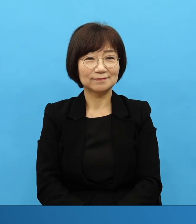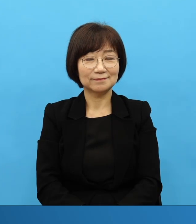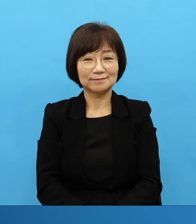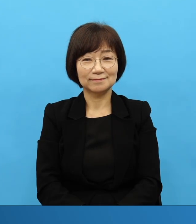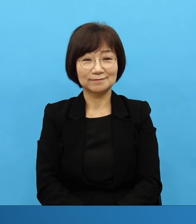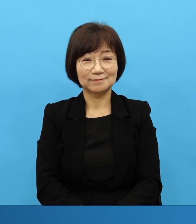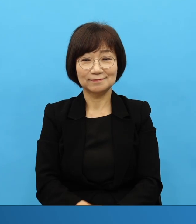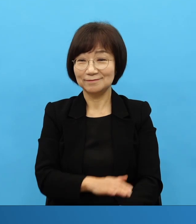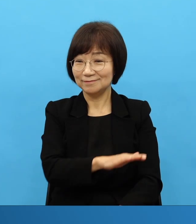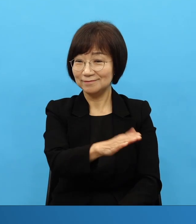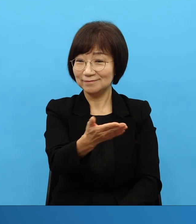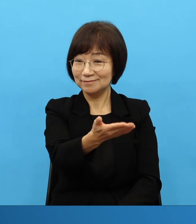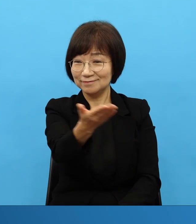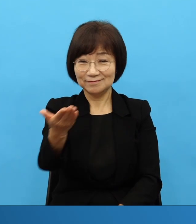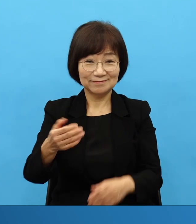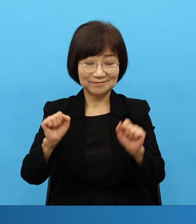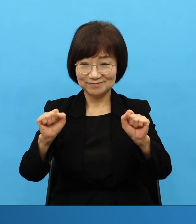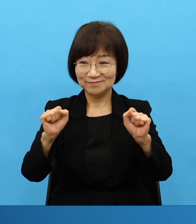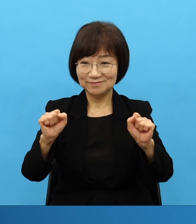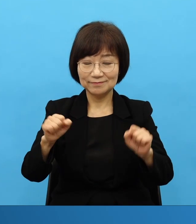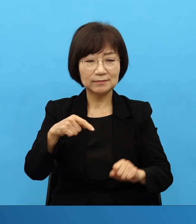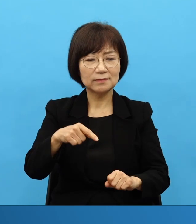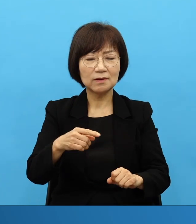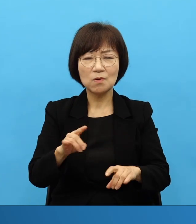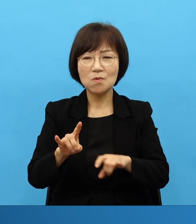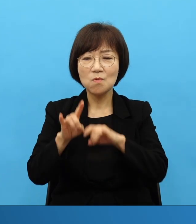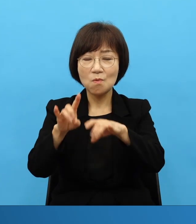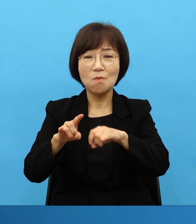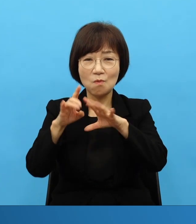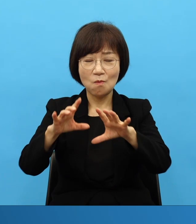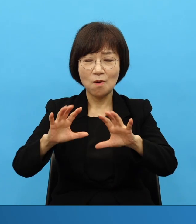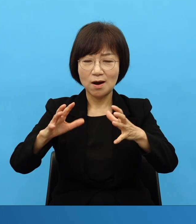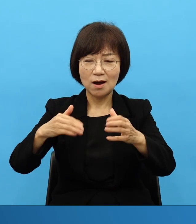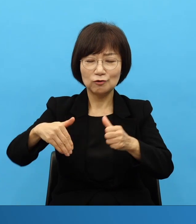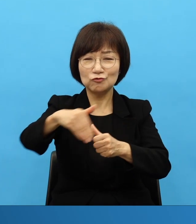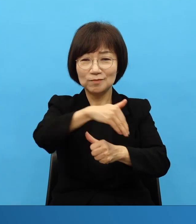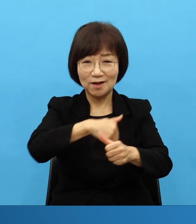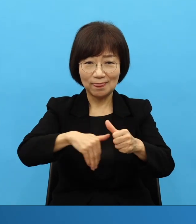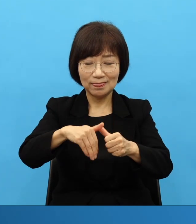안녕 얘들아. 여기는 오세아니아의 통가라는 곳이야.